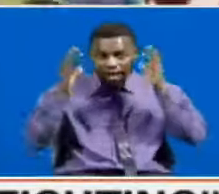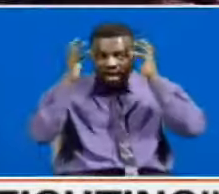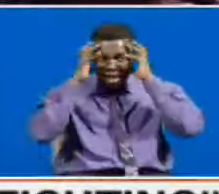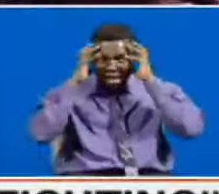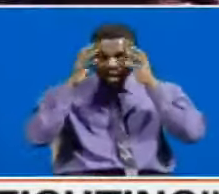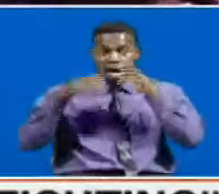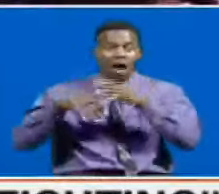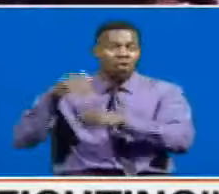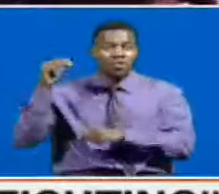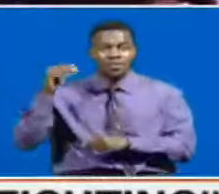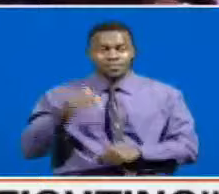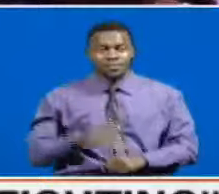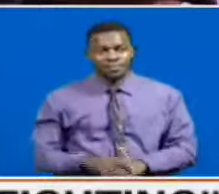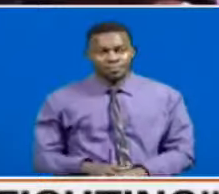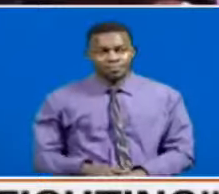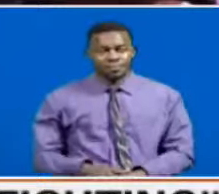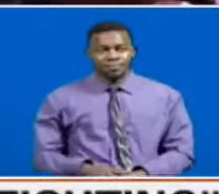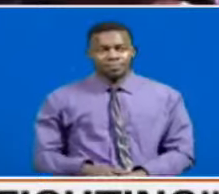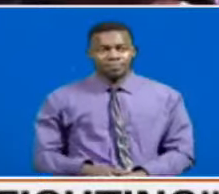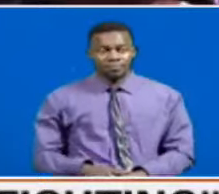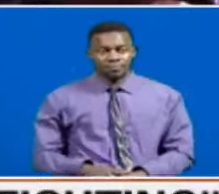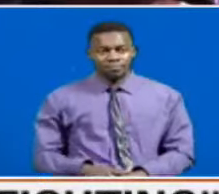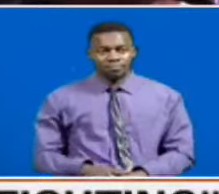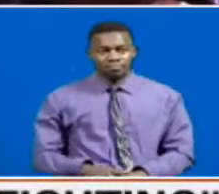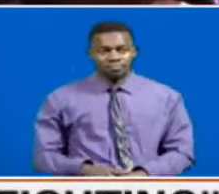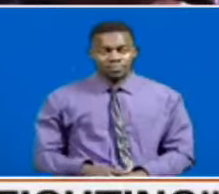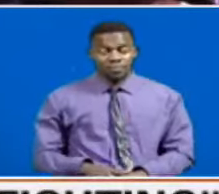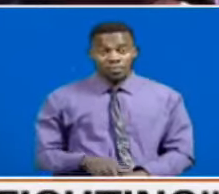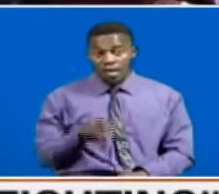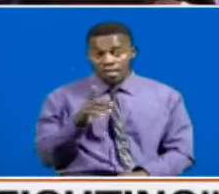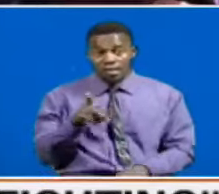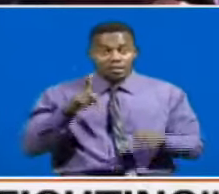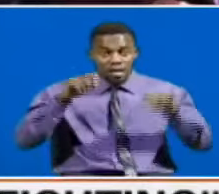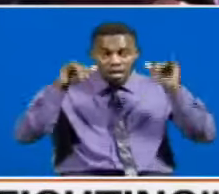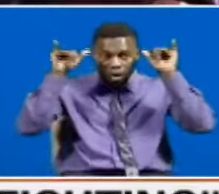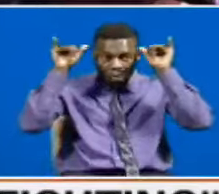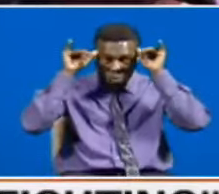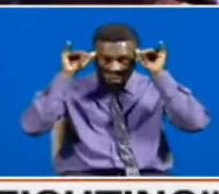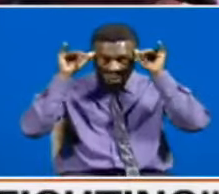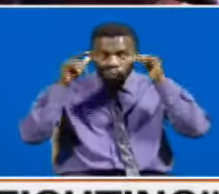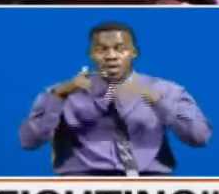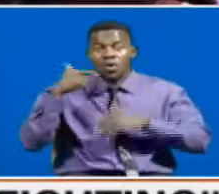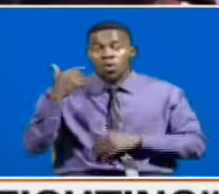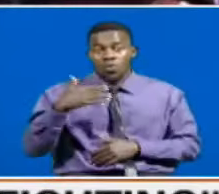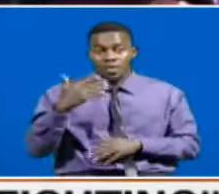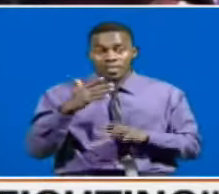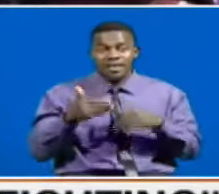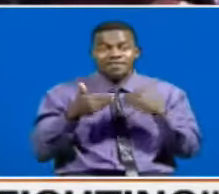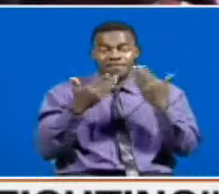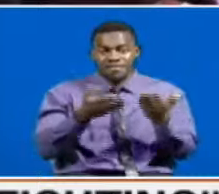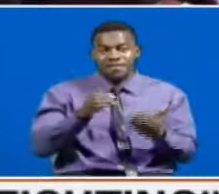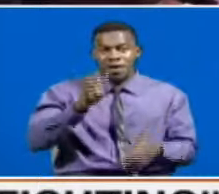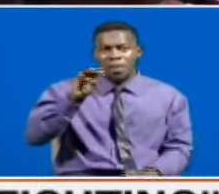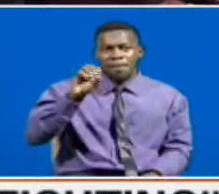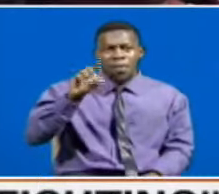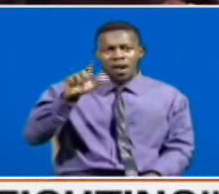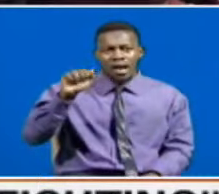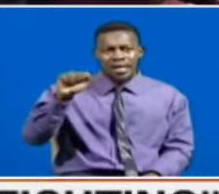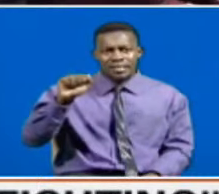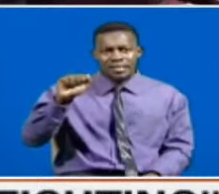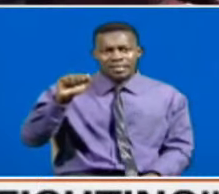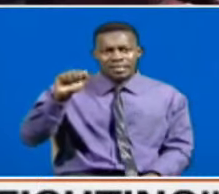lako. Na unajua bull huwa tunawalisha kitu ambaye inaitwa molasses. So